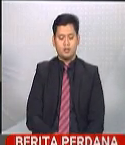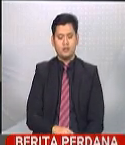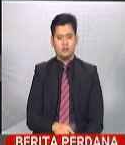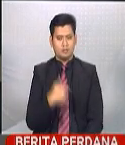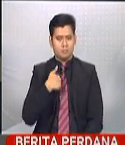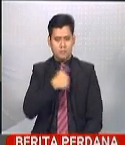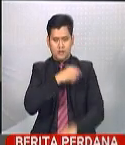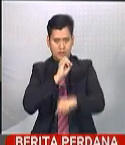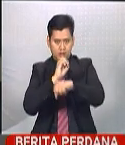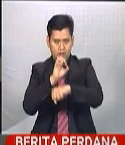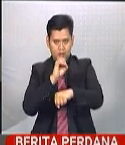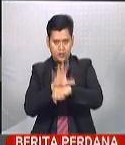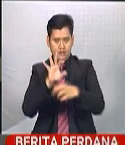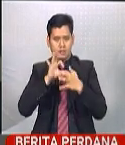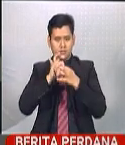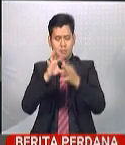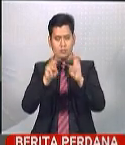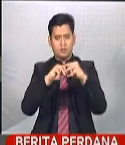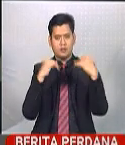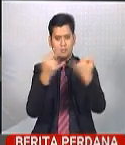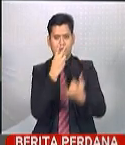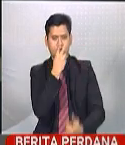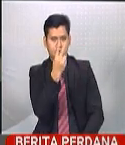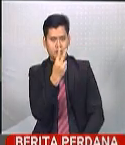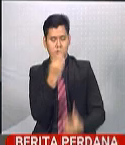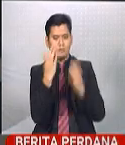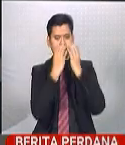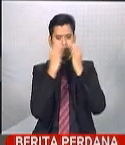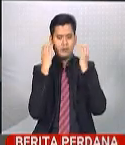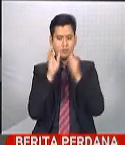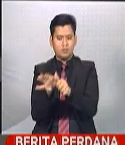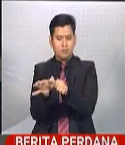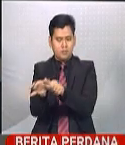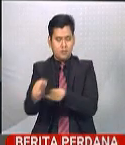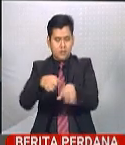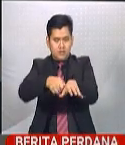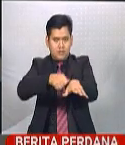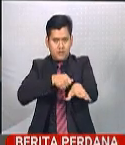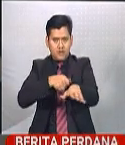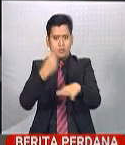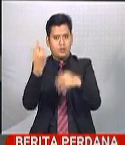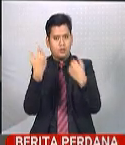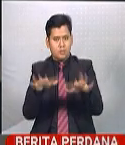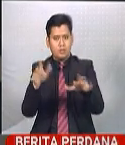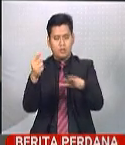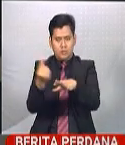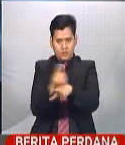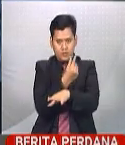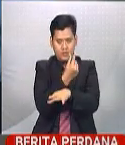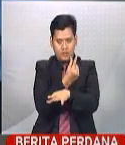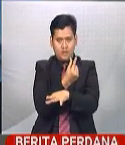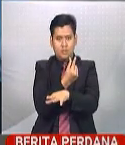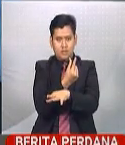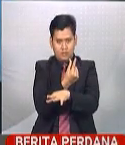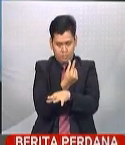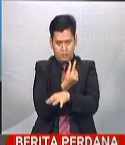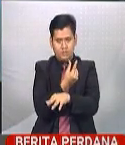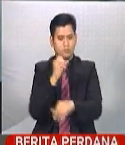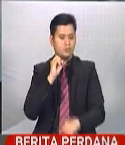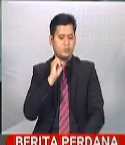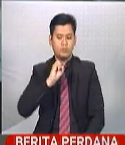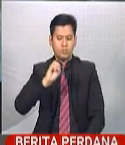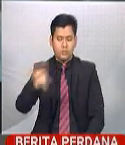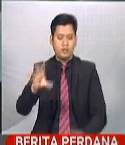dan kerjasama masyarakat untuk memastikan topengmu ke dan sarung tangan yang telah digunakan dilukiskan dengan betul